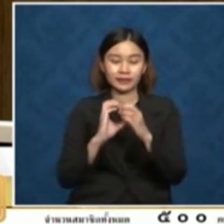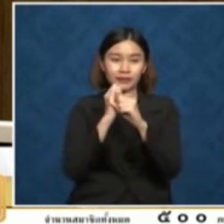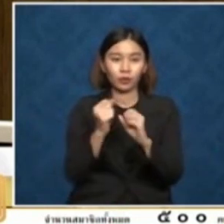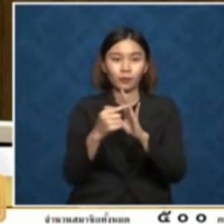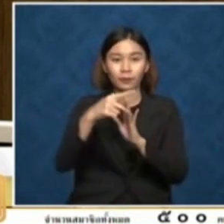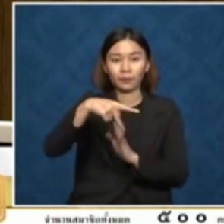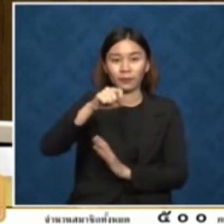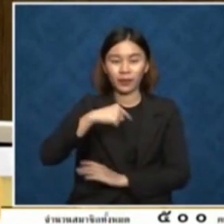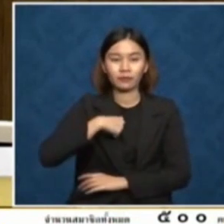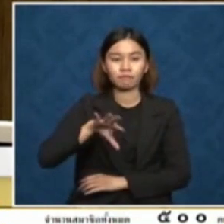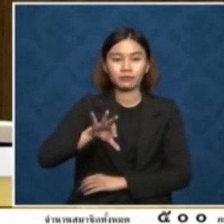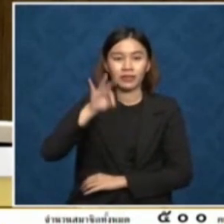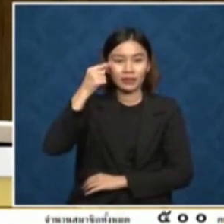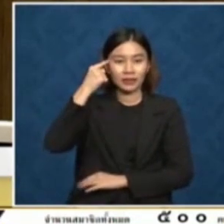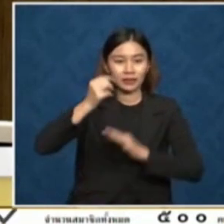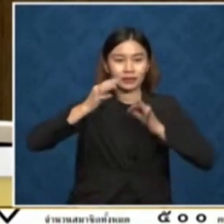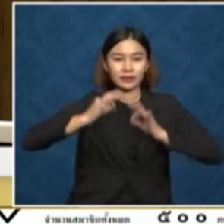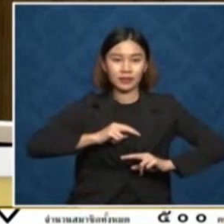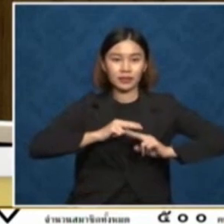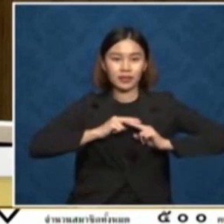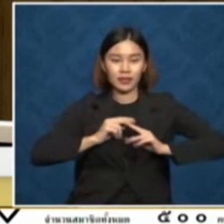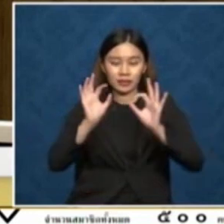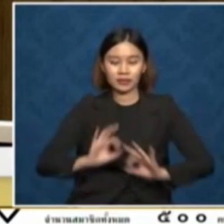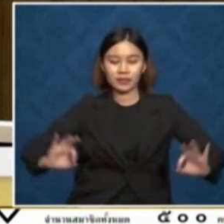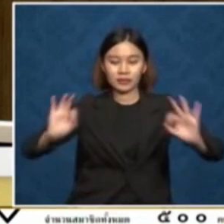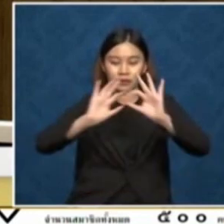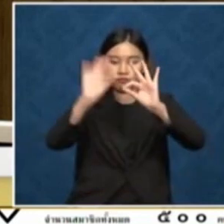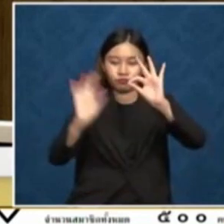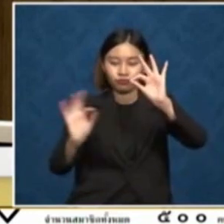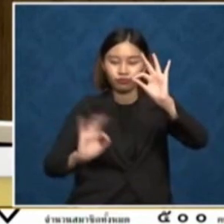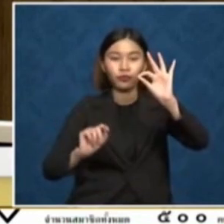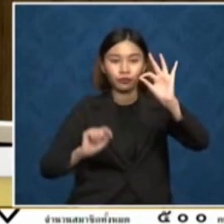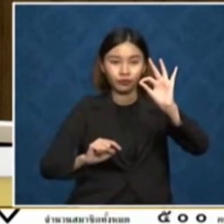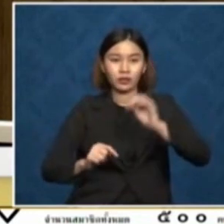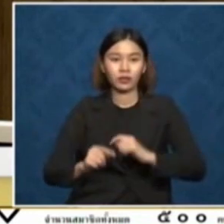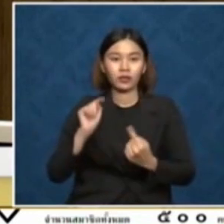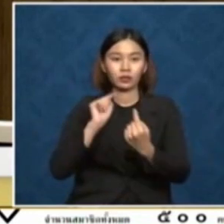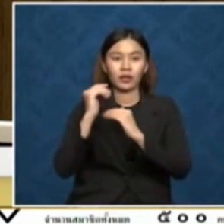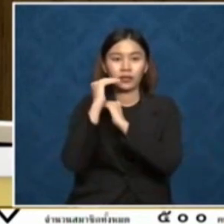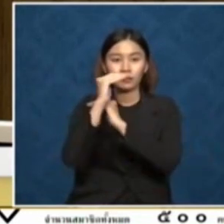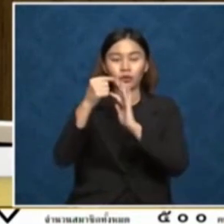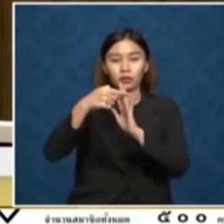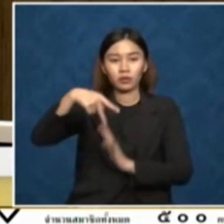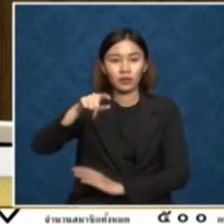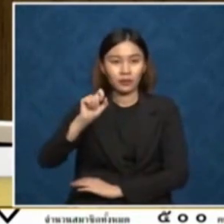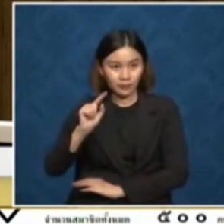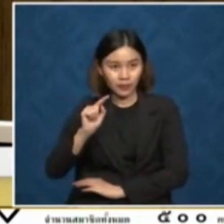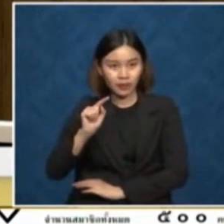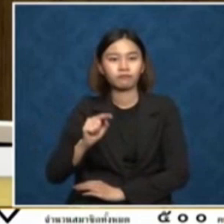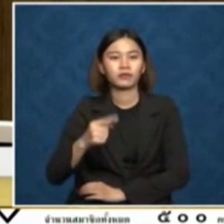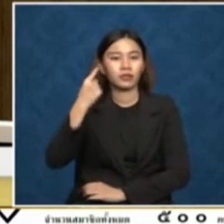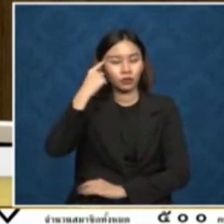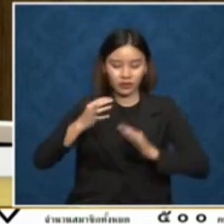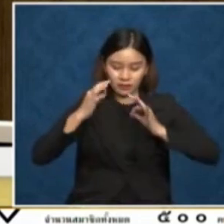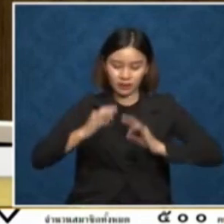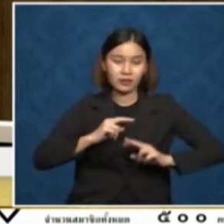พศนั้นพวกเราต้องเลือกเองนี่คือหลักการสำคัญของ self determination คือการกำหนดเพศต้อง